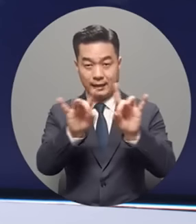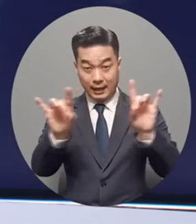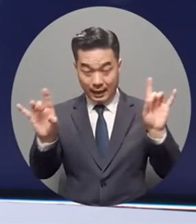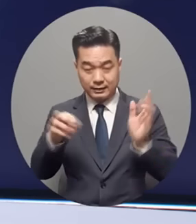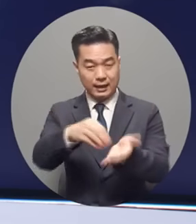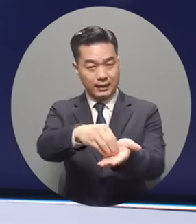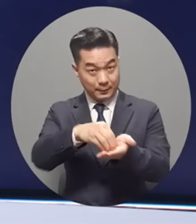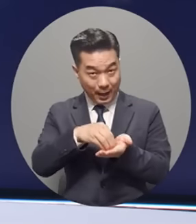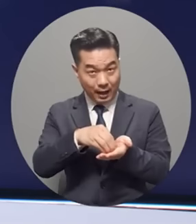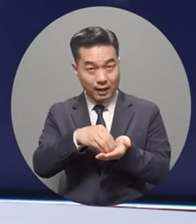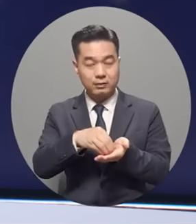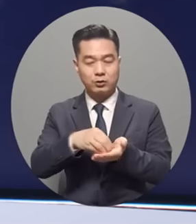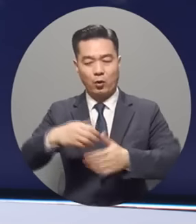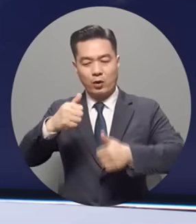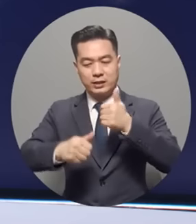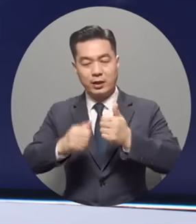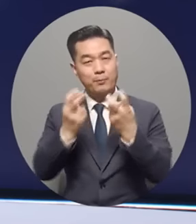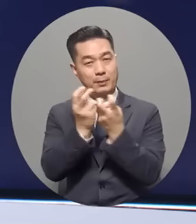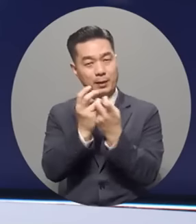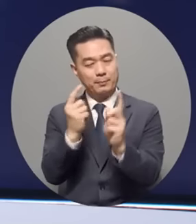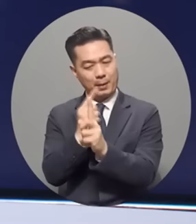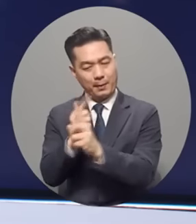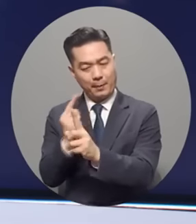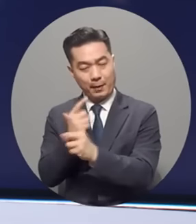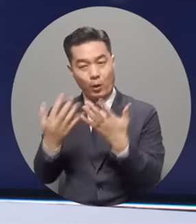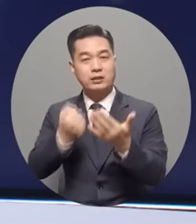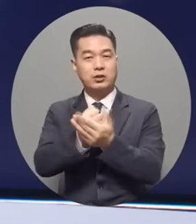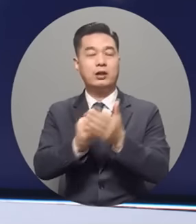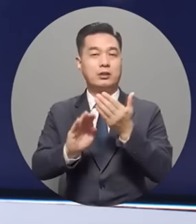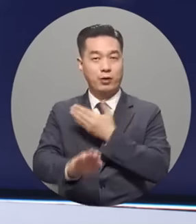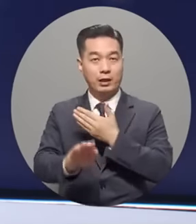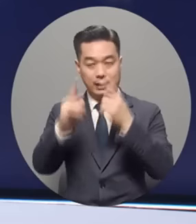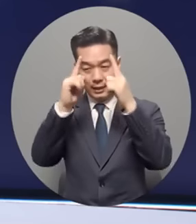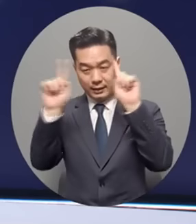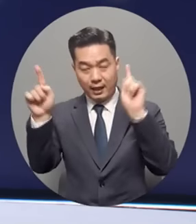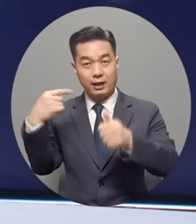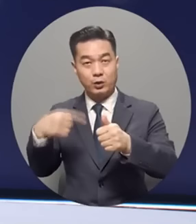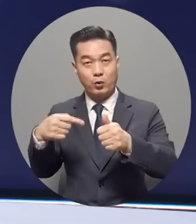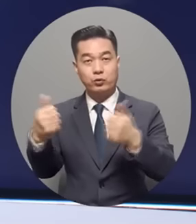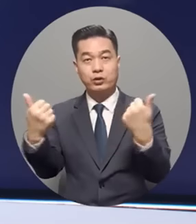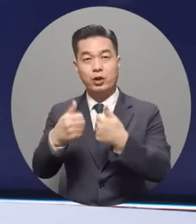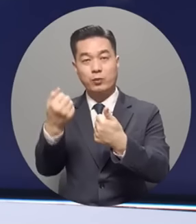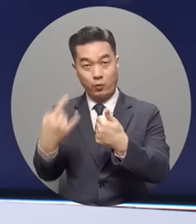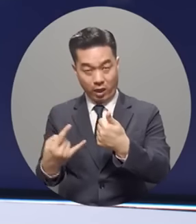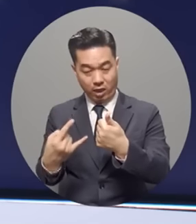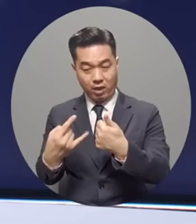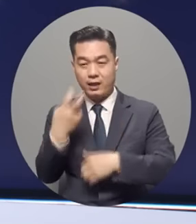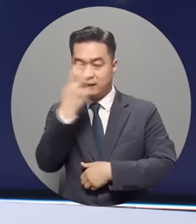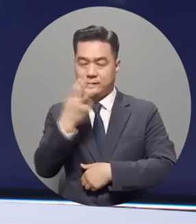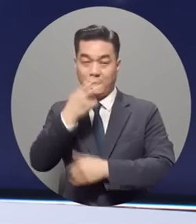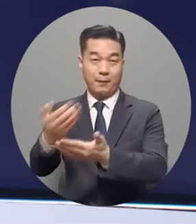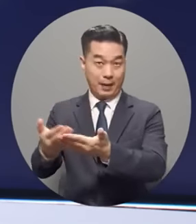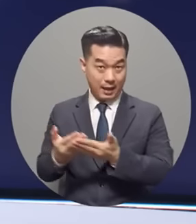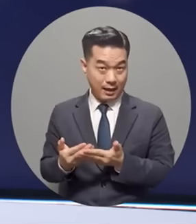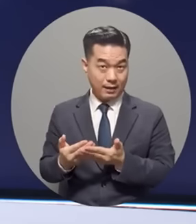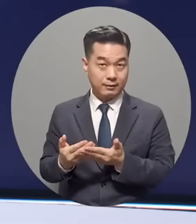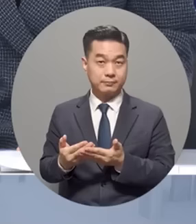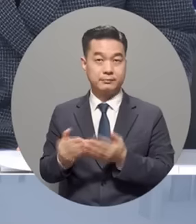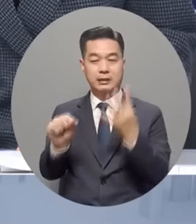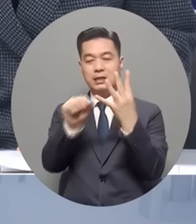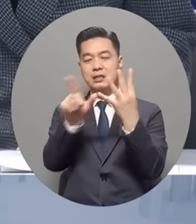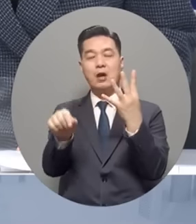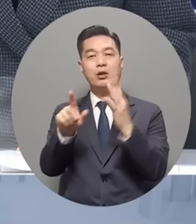그리고 전형의 변경을 확정한 뒤에이를 대학교 협의에서 심사를 받는데요 그렇다고 다음 달 대교 심사에서